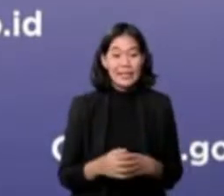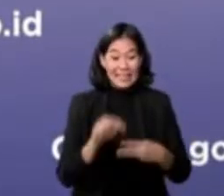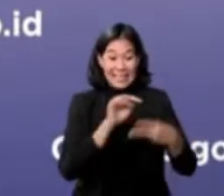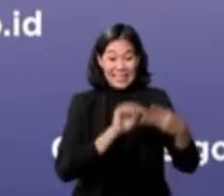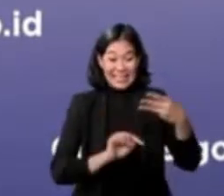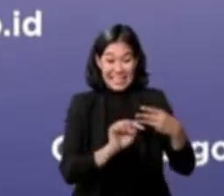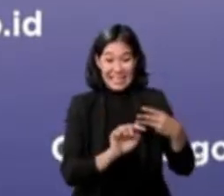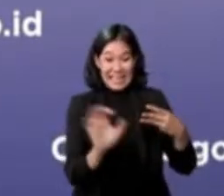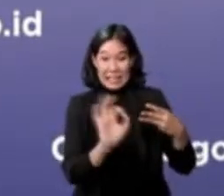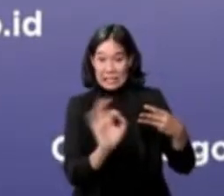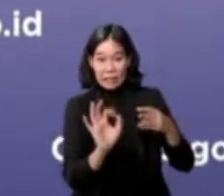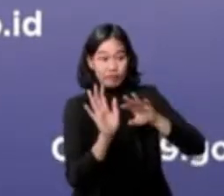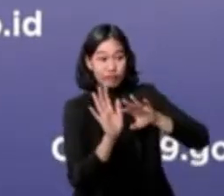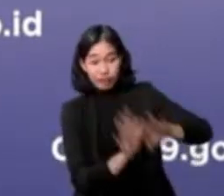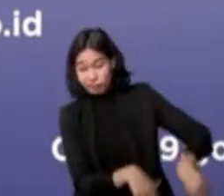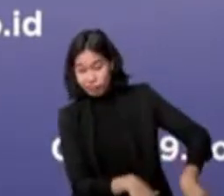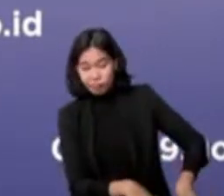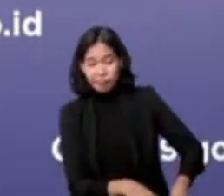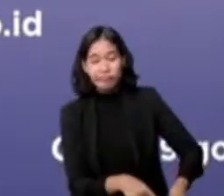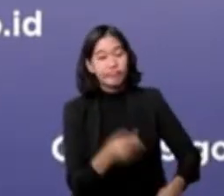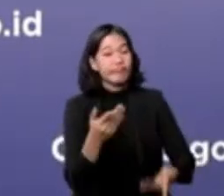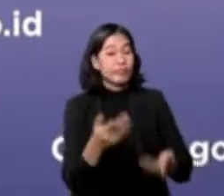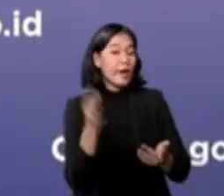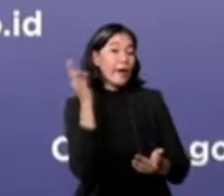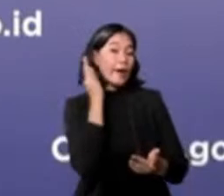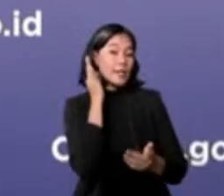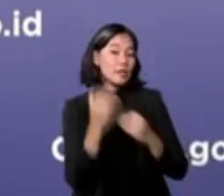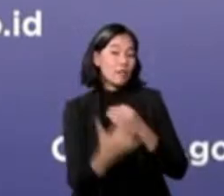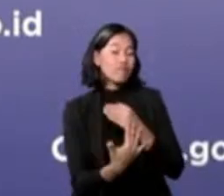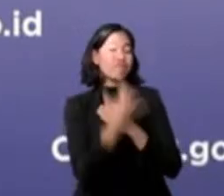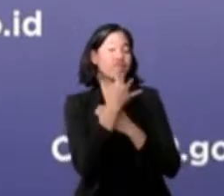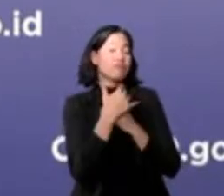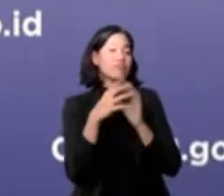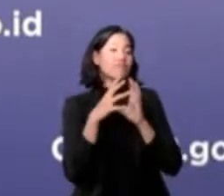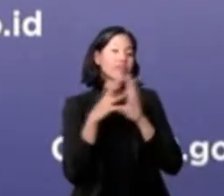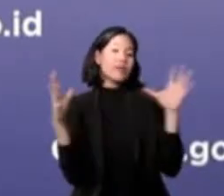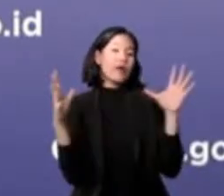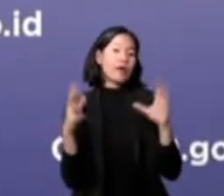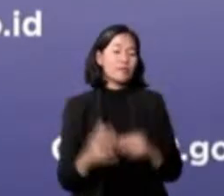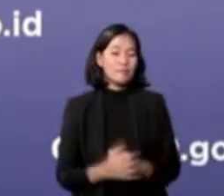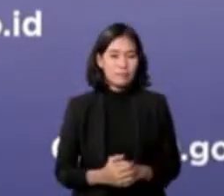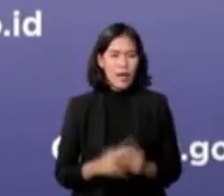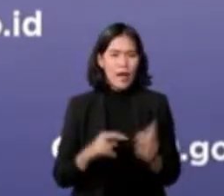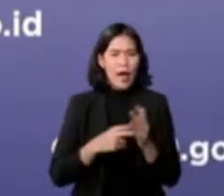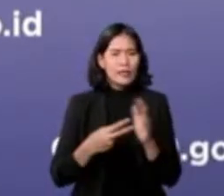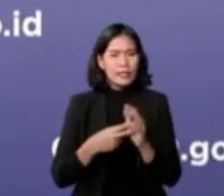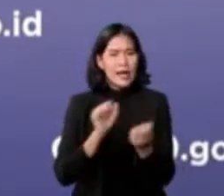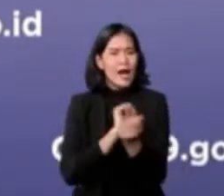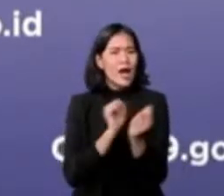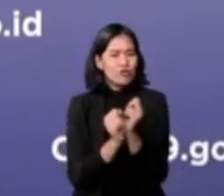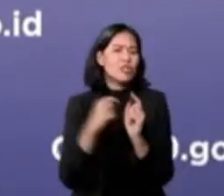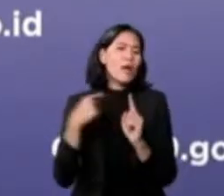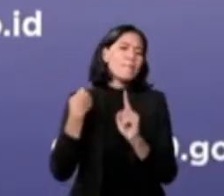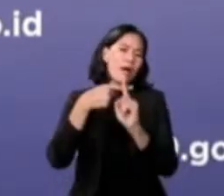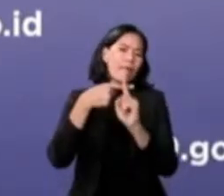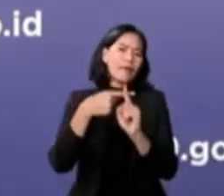Kalau tidak, maka akan sangat mungkin untuk terinfeksi dan kemudian akan menambah kasus positif.